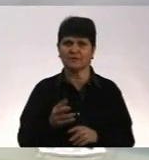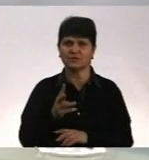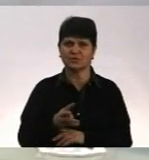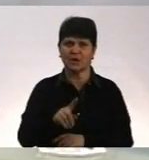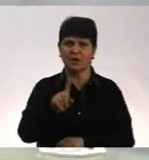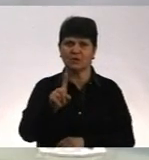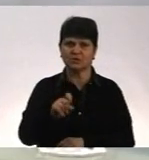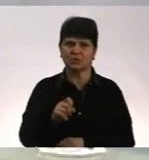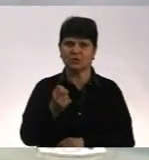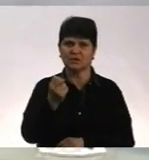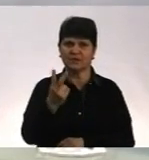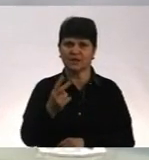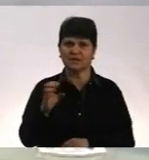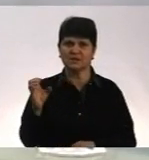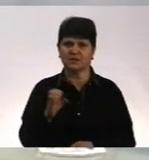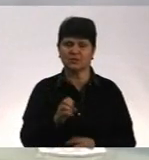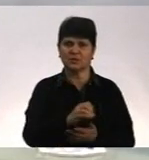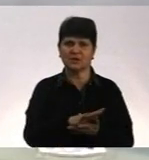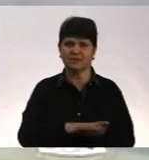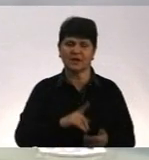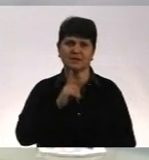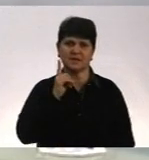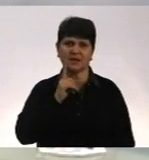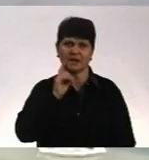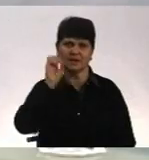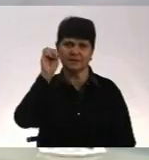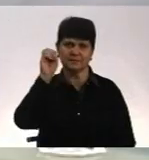112 секунд триватиме цей період зеленої хвилі. Це